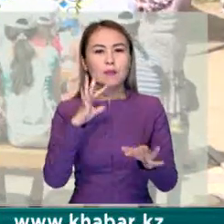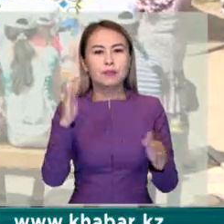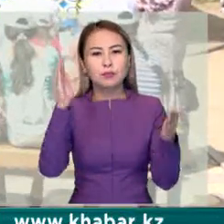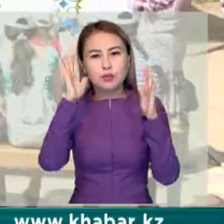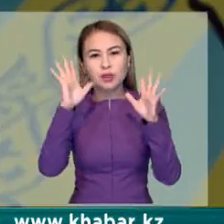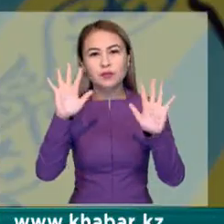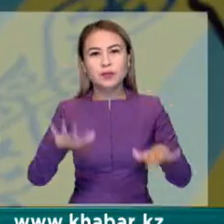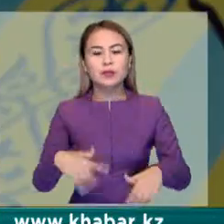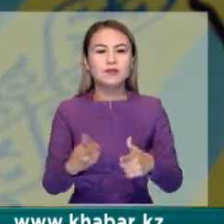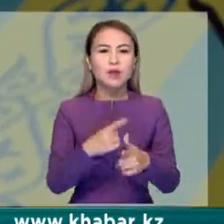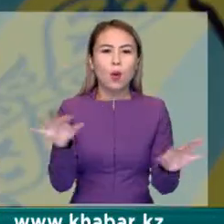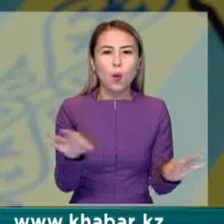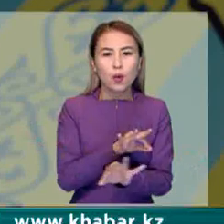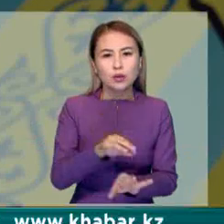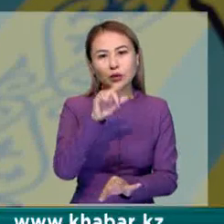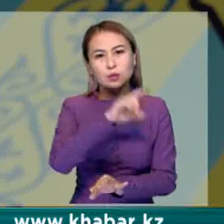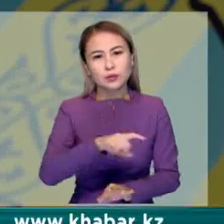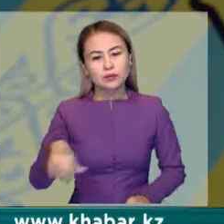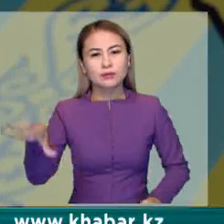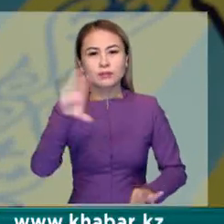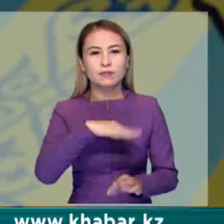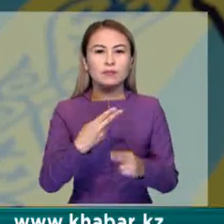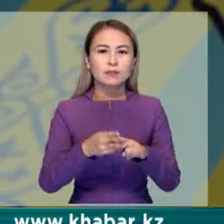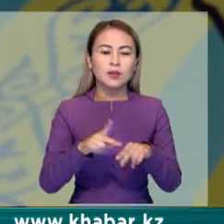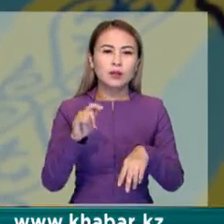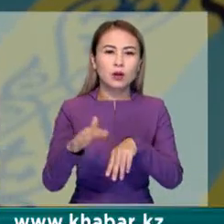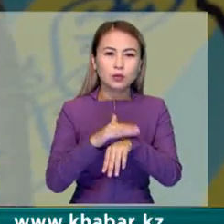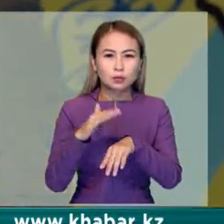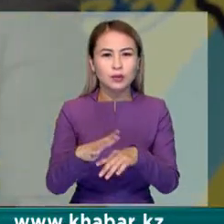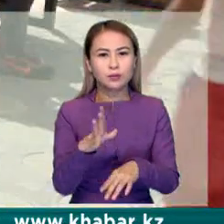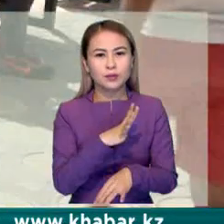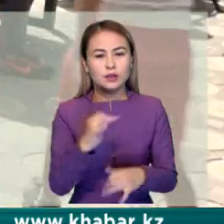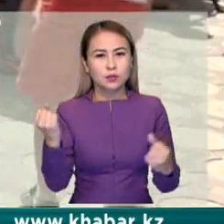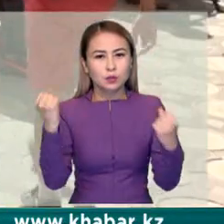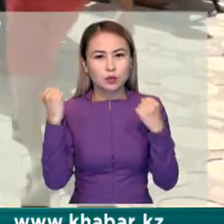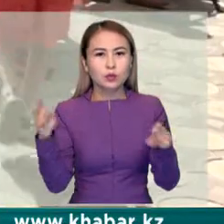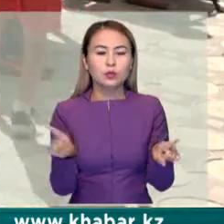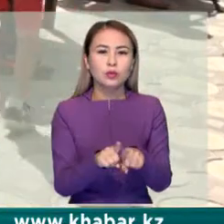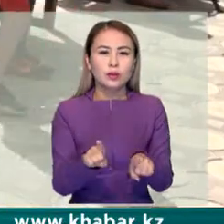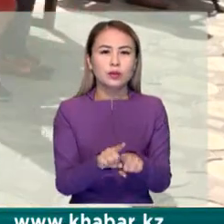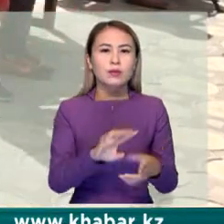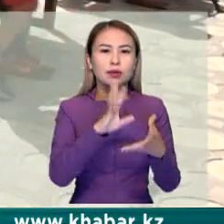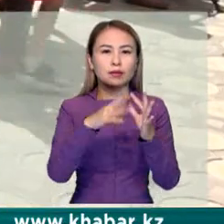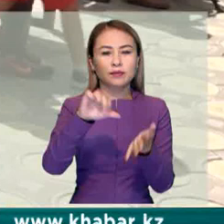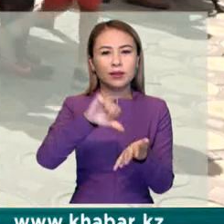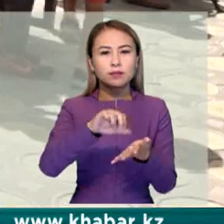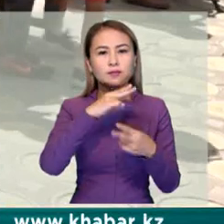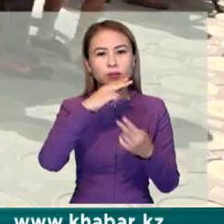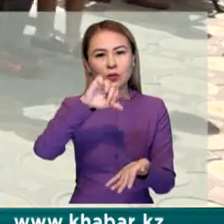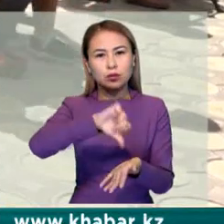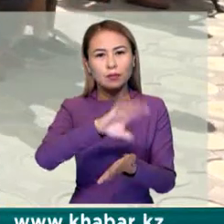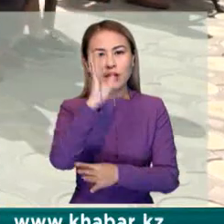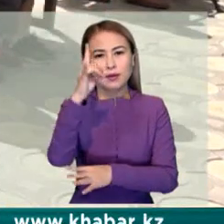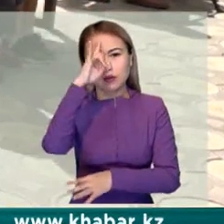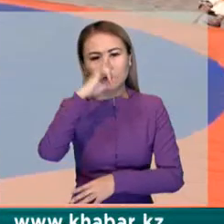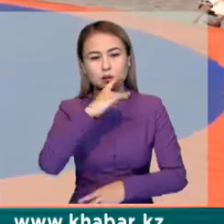бағдарлама ұйымдастырып, жұртшылықты жақсылық пен ізгілікке шақырды. Осы күні жас спортшылар да назардан тыс қалмады.